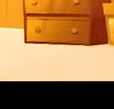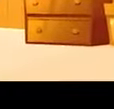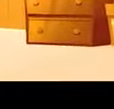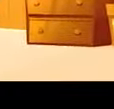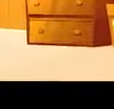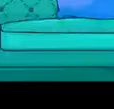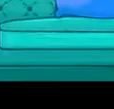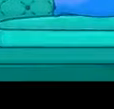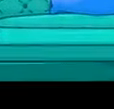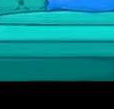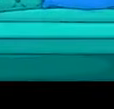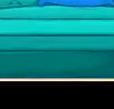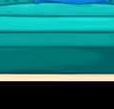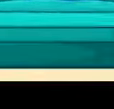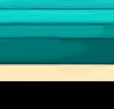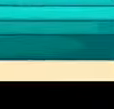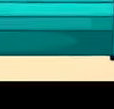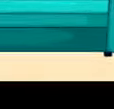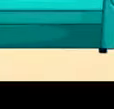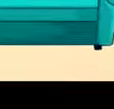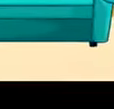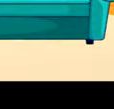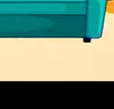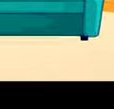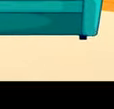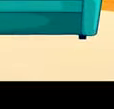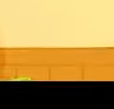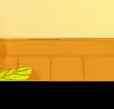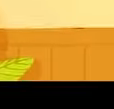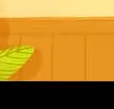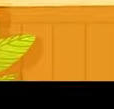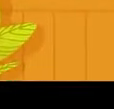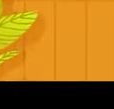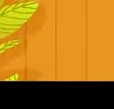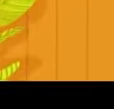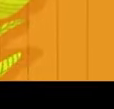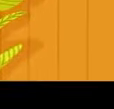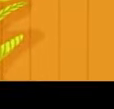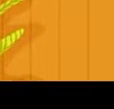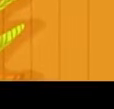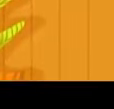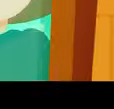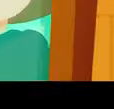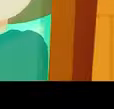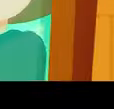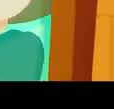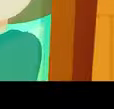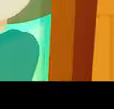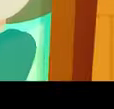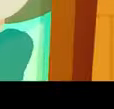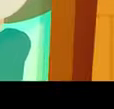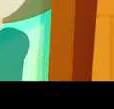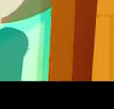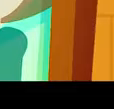ч байж болно. Хамгийн гол нь хүү охин таны үйлдлийг даган дуурайдаг гэдгийг хизээж мартаж болохгүй. Та